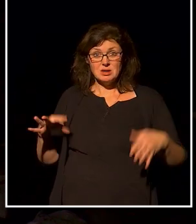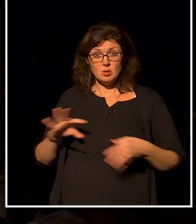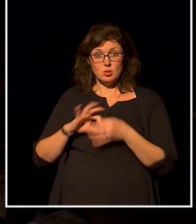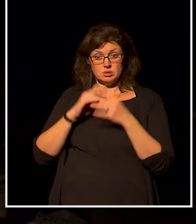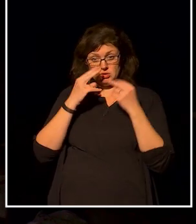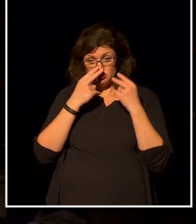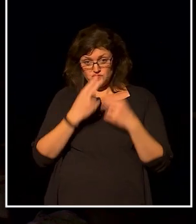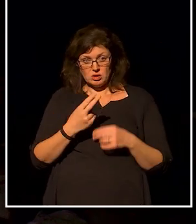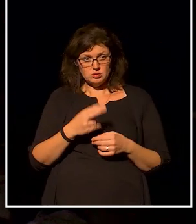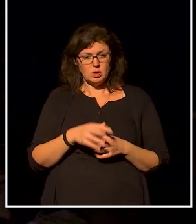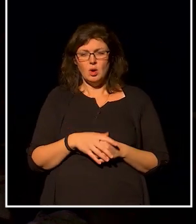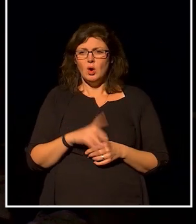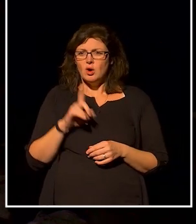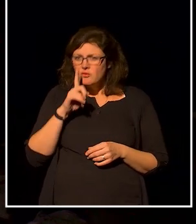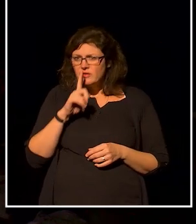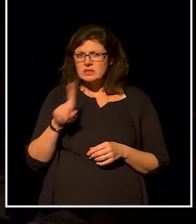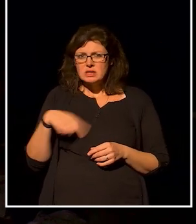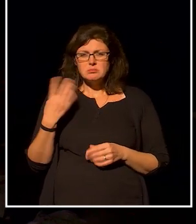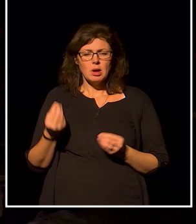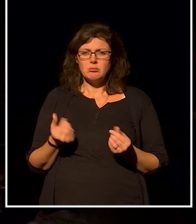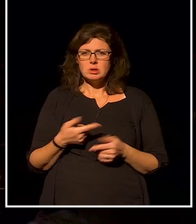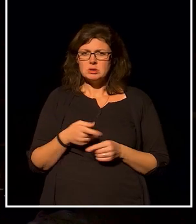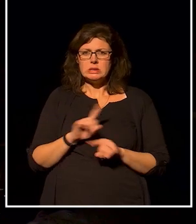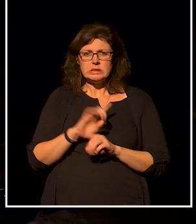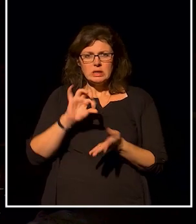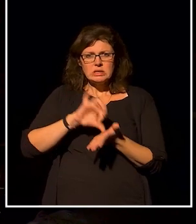steht gar nicht im Zentrum dieses Konfliktes.